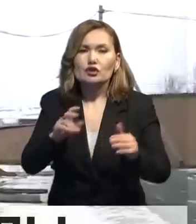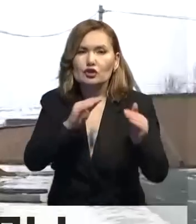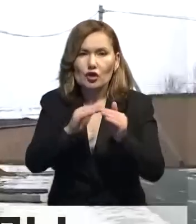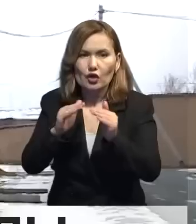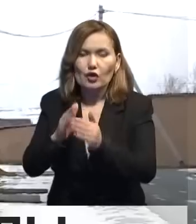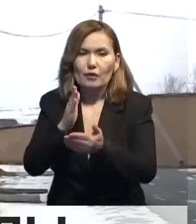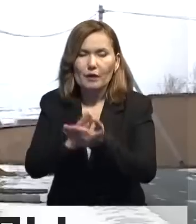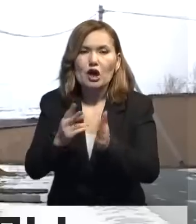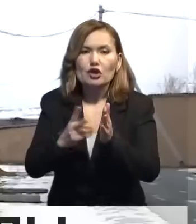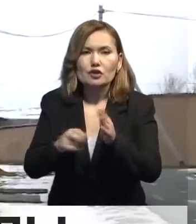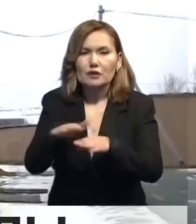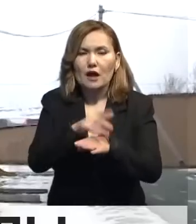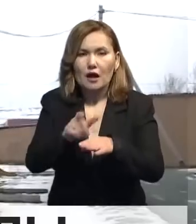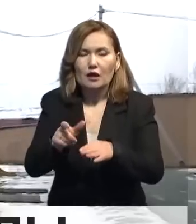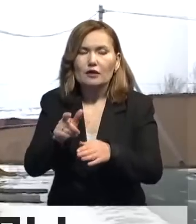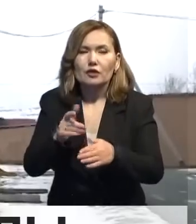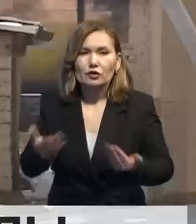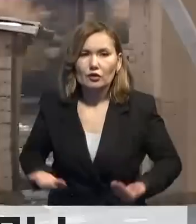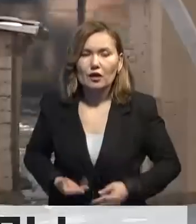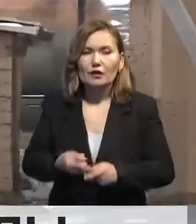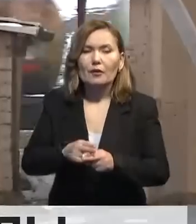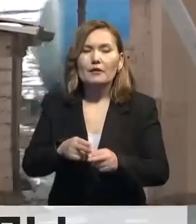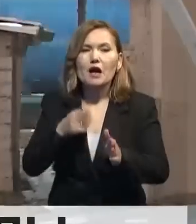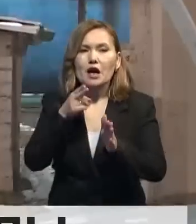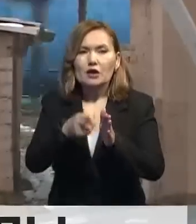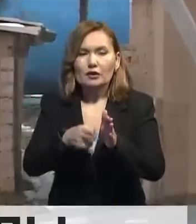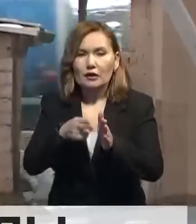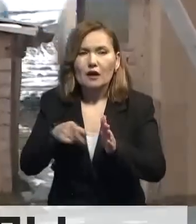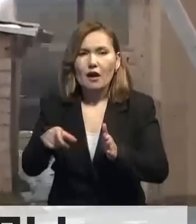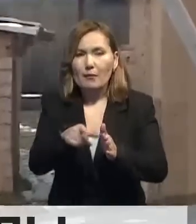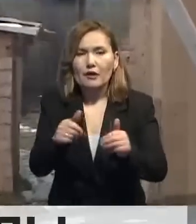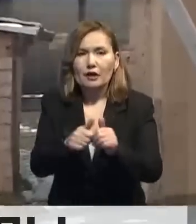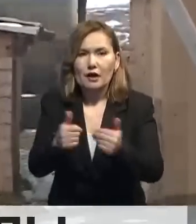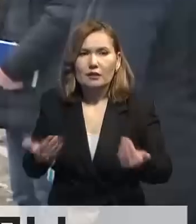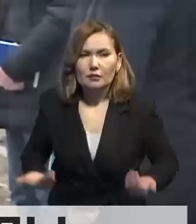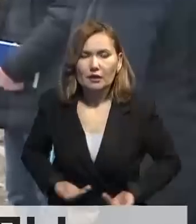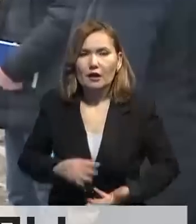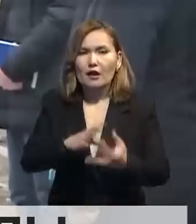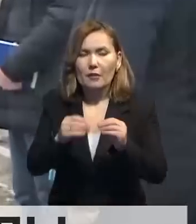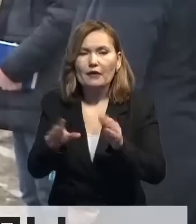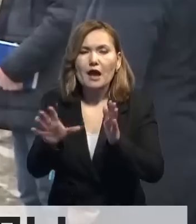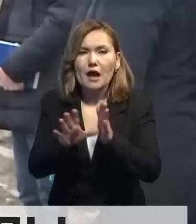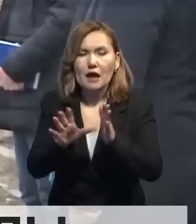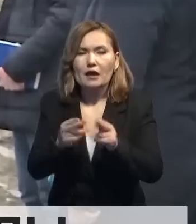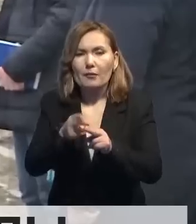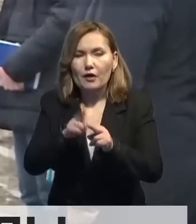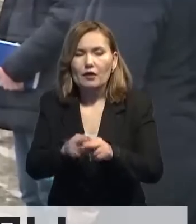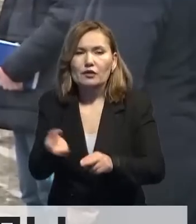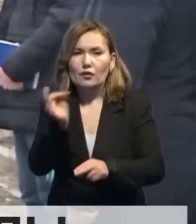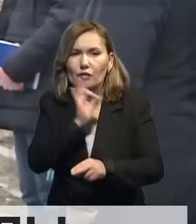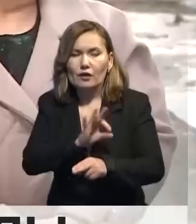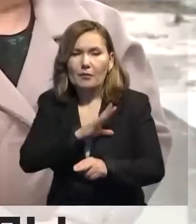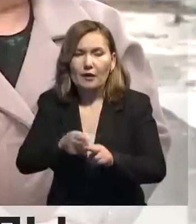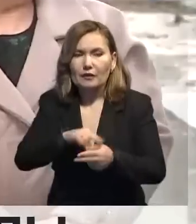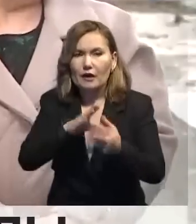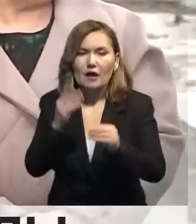тұрады. Ауыл темір жолдың бойында орналасқан. Сондықтан өткен ғасырдың 60-шы жылдарынан бастап халық электр энергиясын темір жолдан алады. Содан